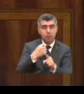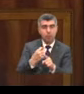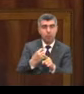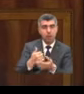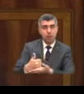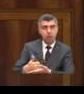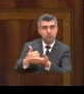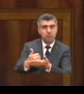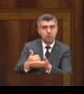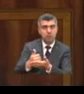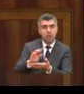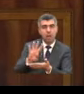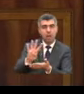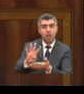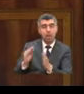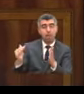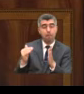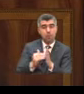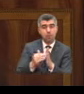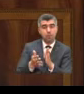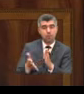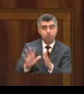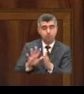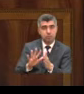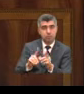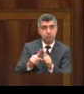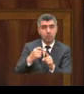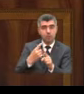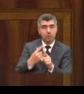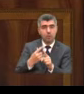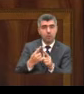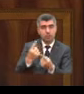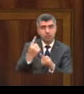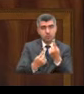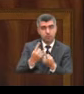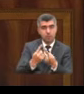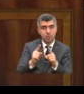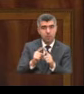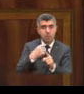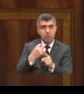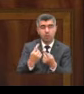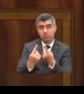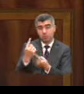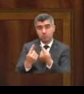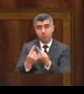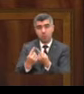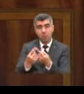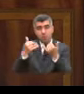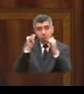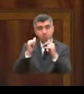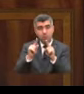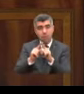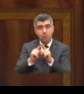كيدي لها 45,000 درهم وهي ما كتسواش حتى 7,000 درهم في السوق، وحنا ولاد الفلاحه وتنعرفوا الاثمنه. اليوم